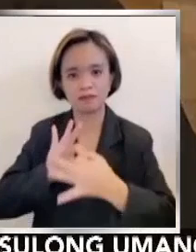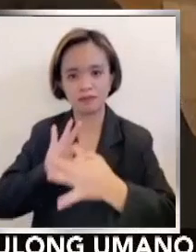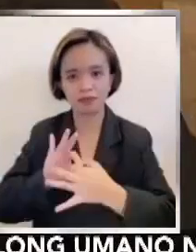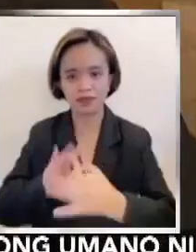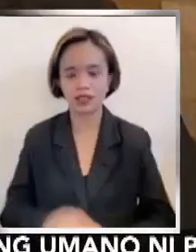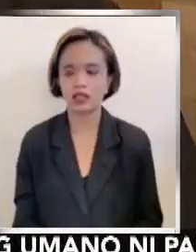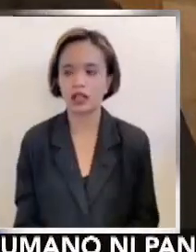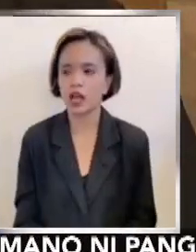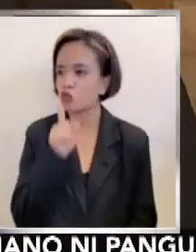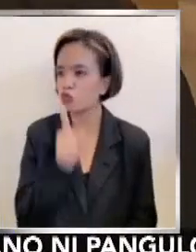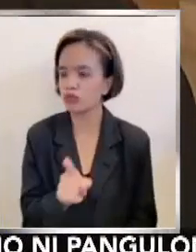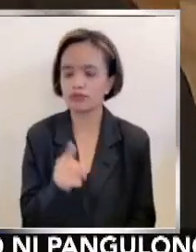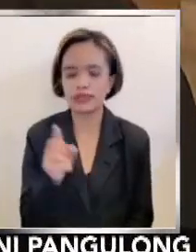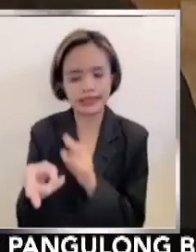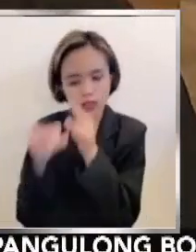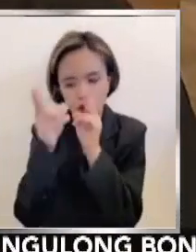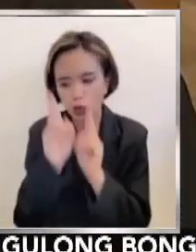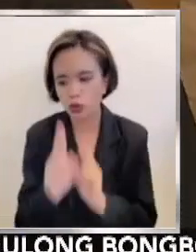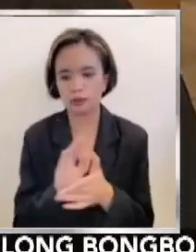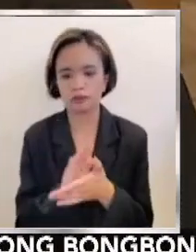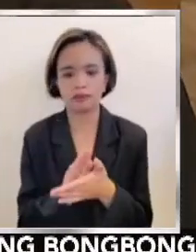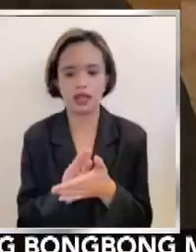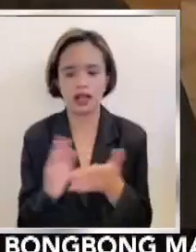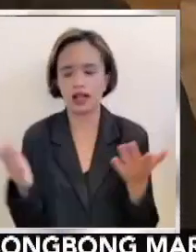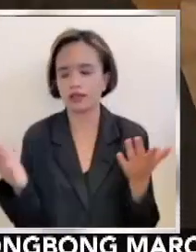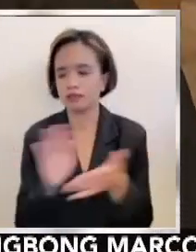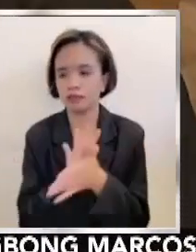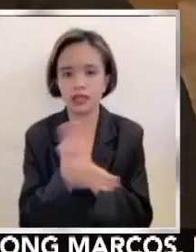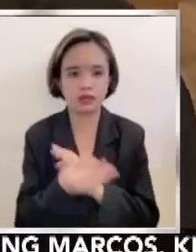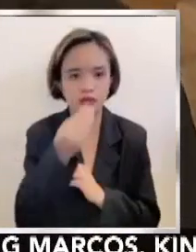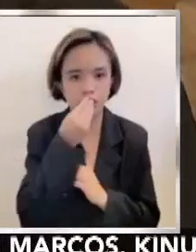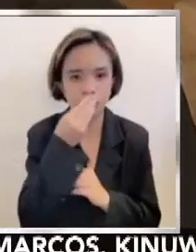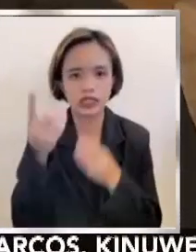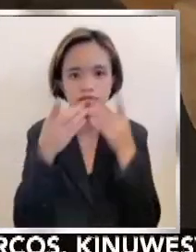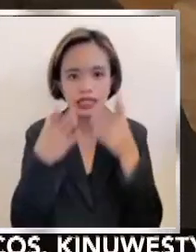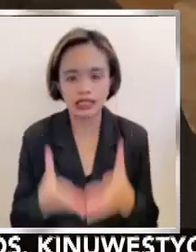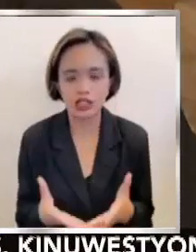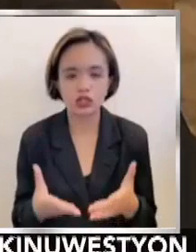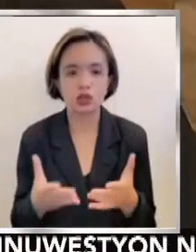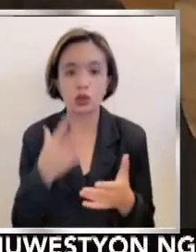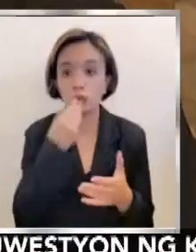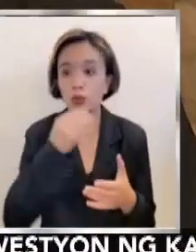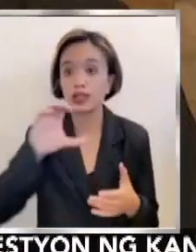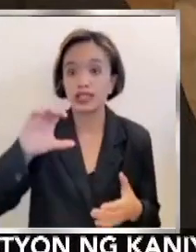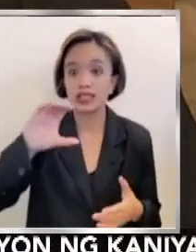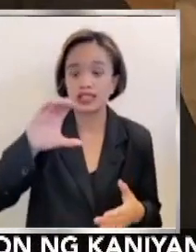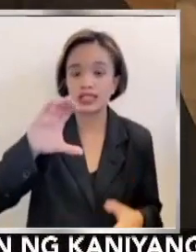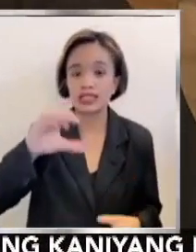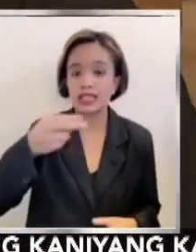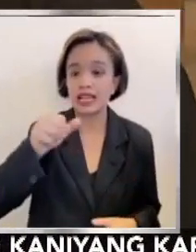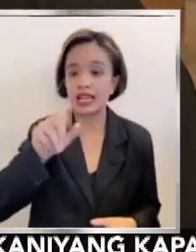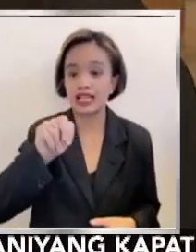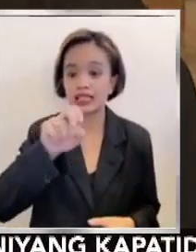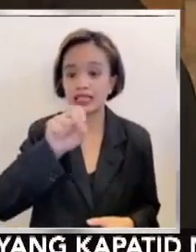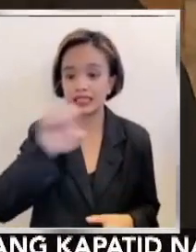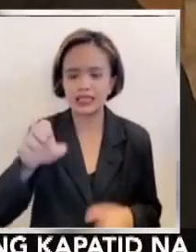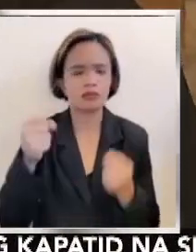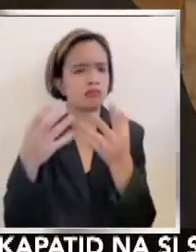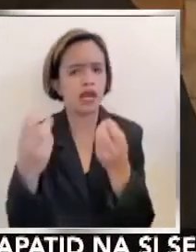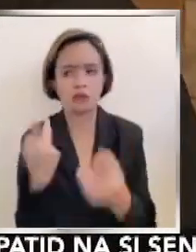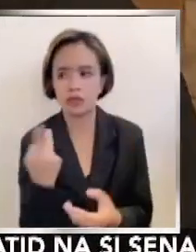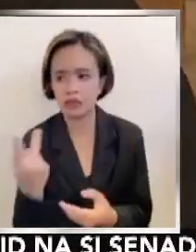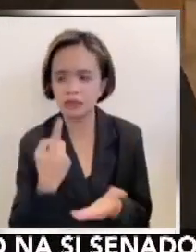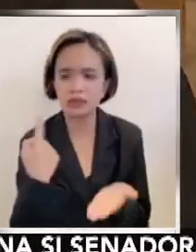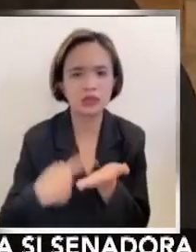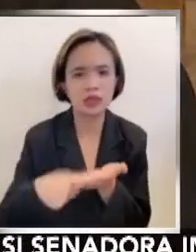meet the food director of Crazy Rich Asian, si Mr. John C. Madami kami na pag-usapan kung ano pwede natin gawin,